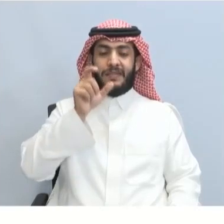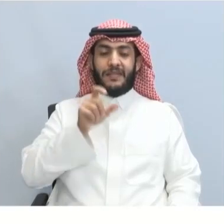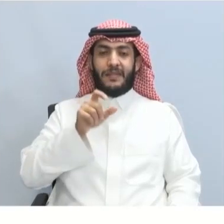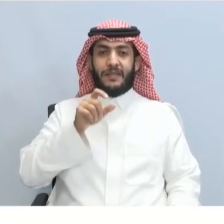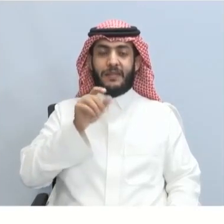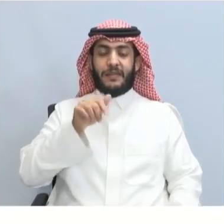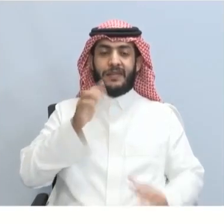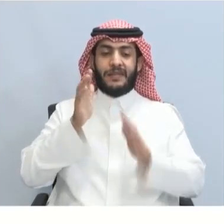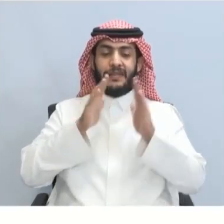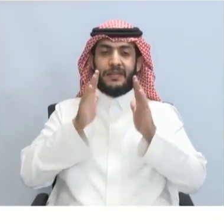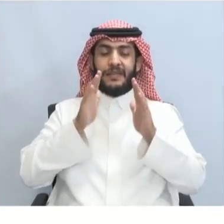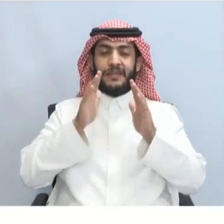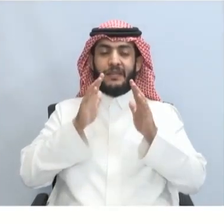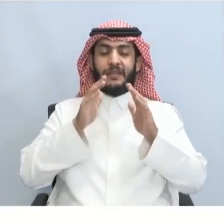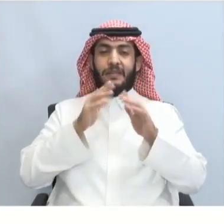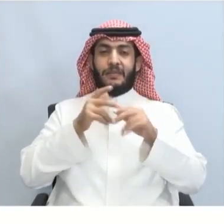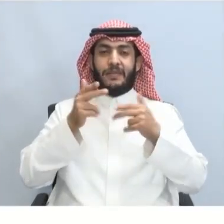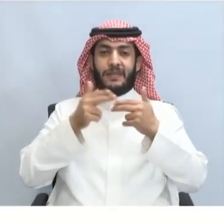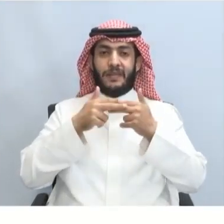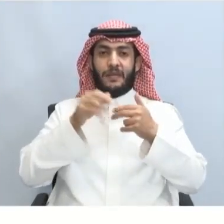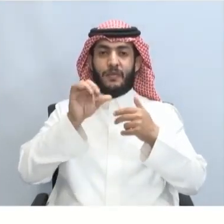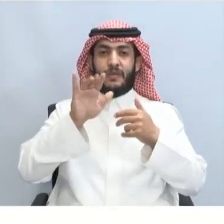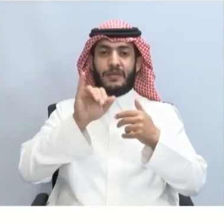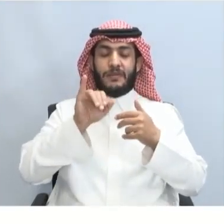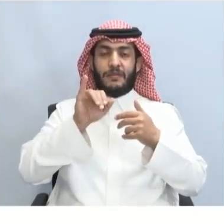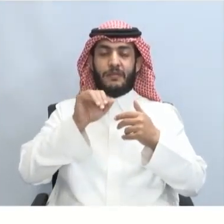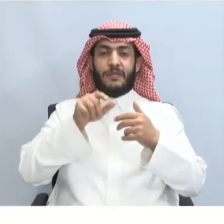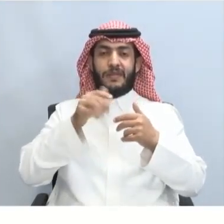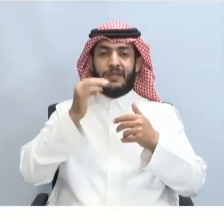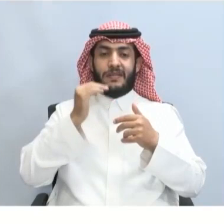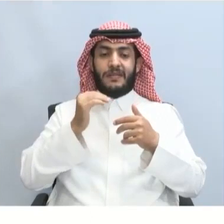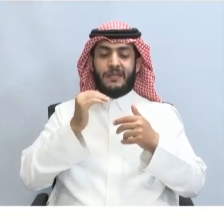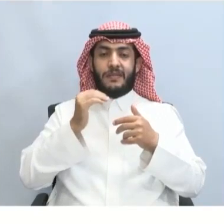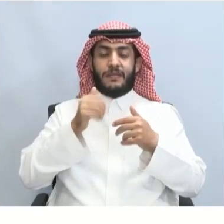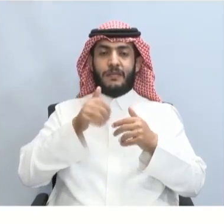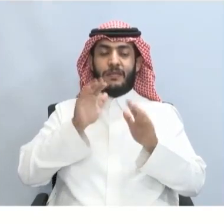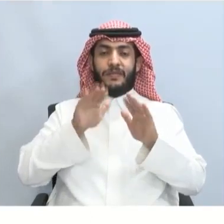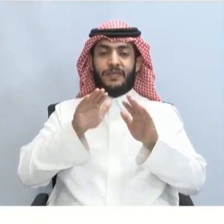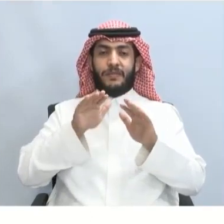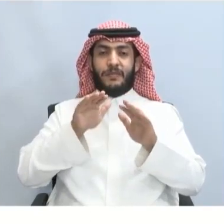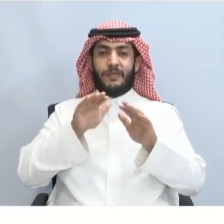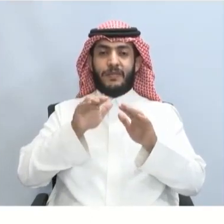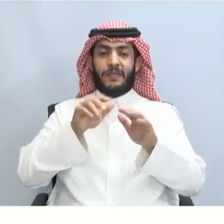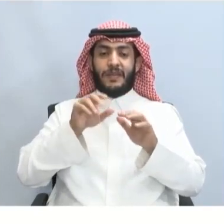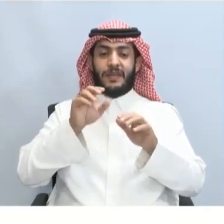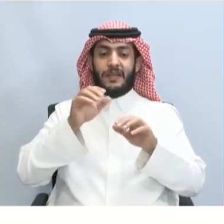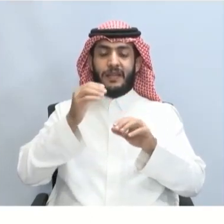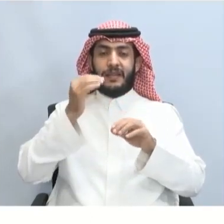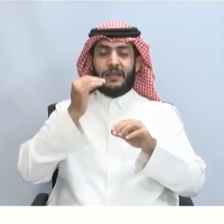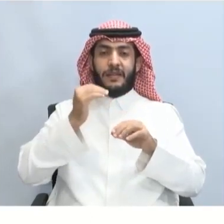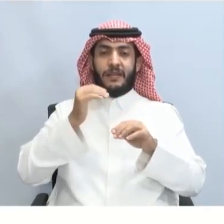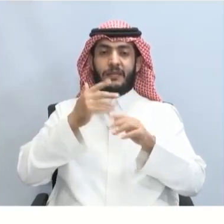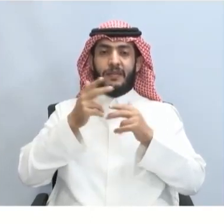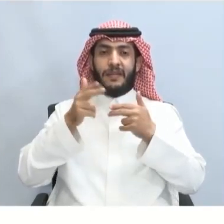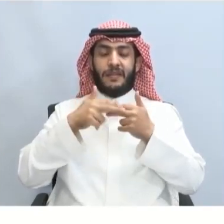بين اتش تي ام ال واغلاق وسم اش تي ام ال في الاسفل يوجد لدينا هيد ثم